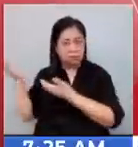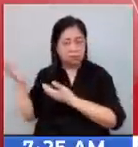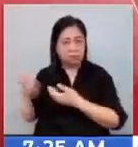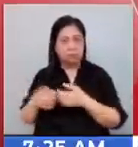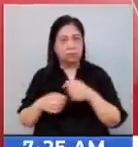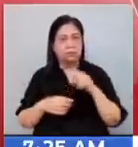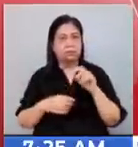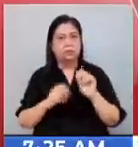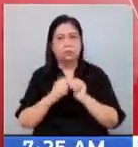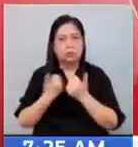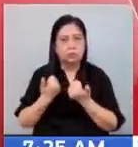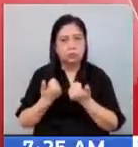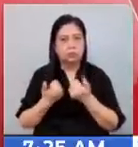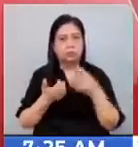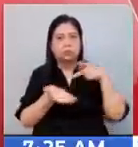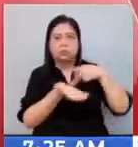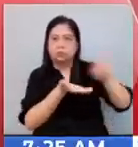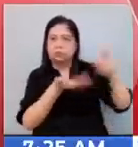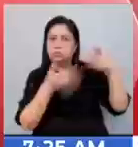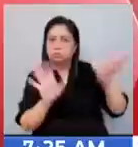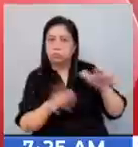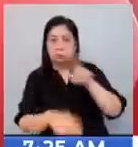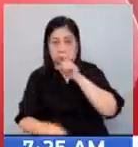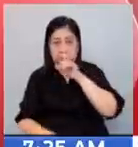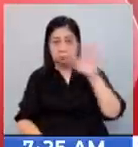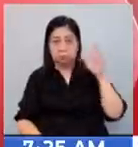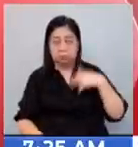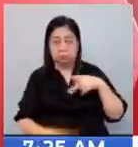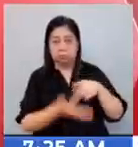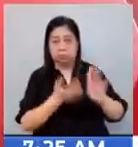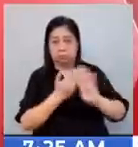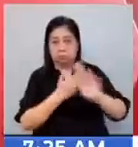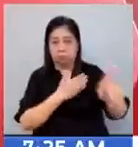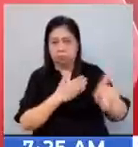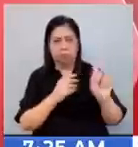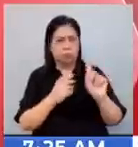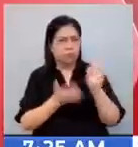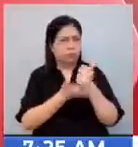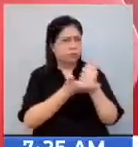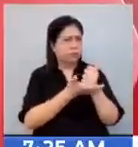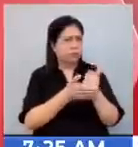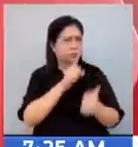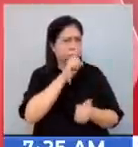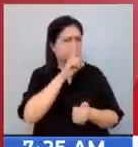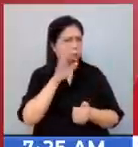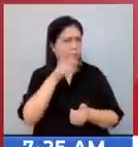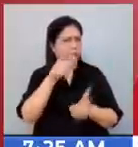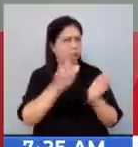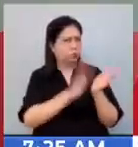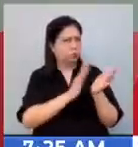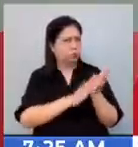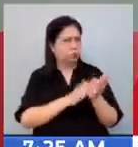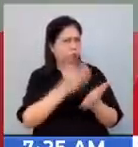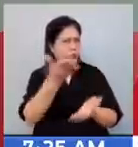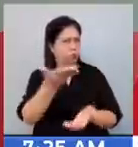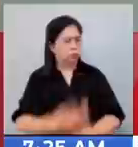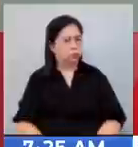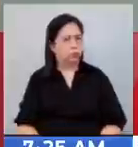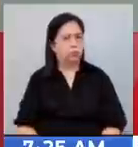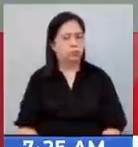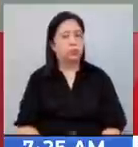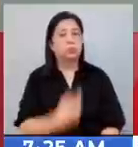mga naibayad na? May pangako bang refund? At ano pang mga tulong ang ipinapangako ng school sa inyo? Sabi din naman po